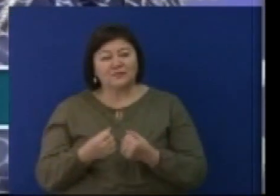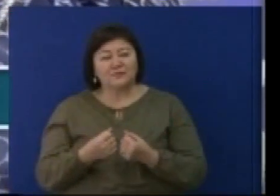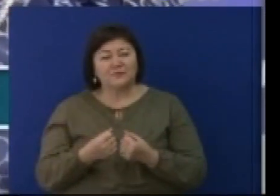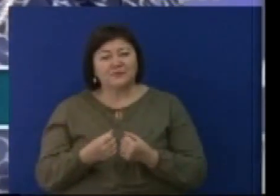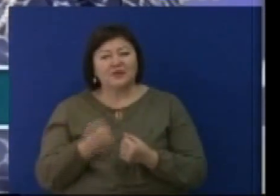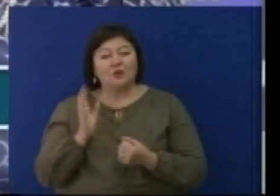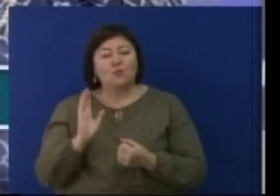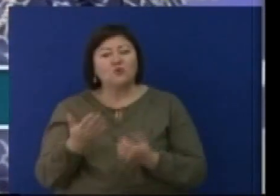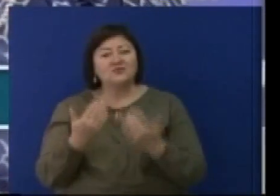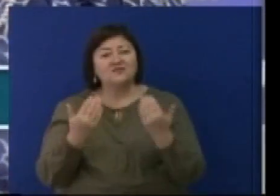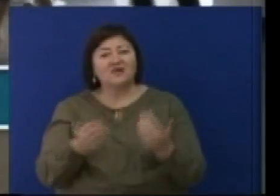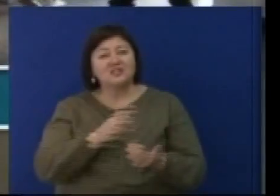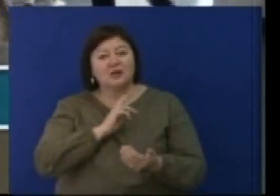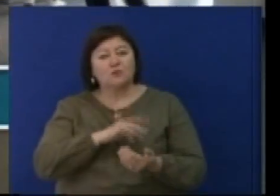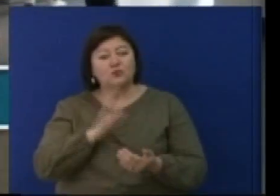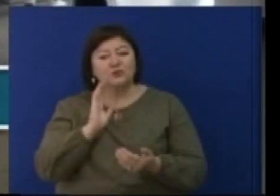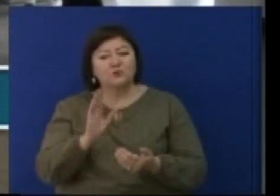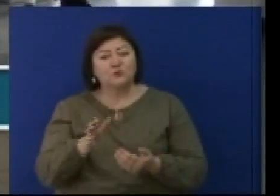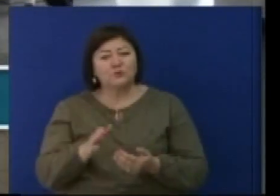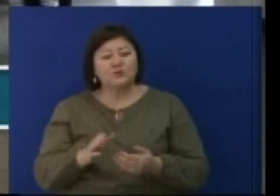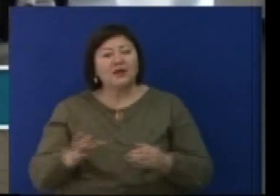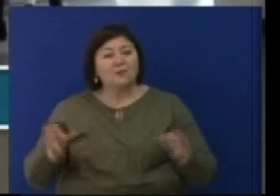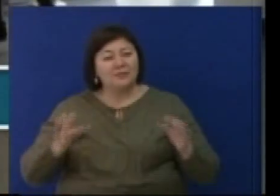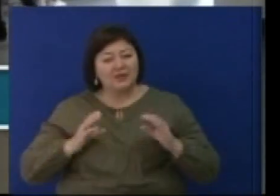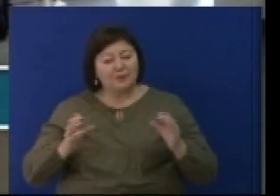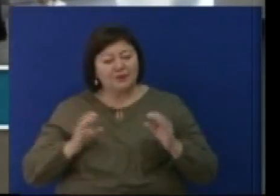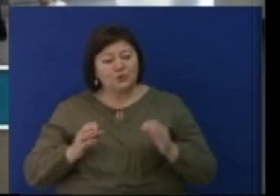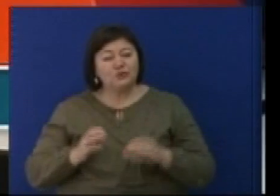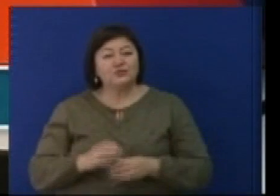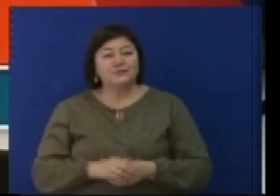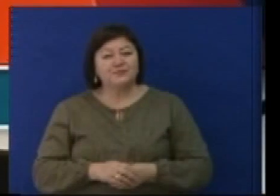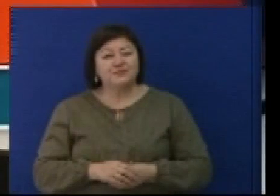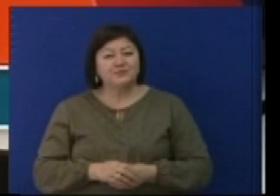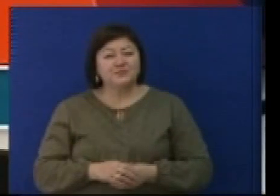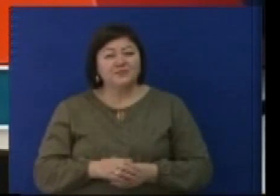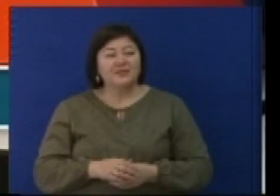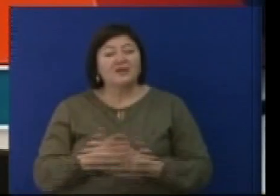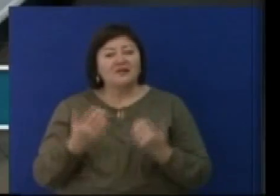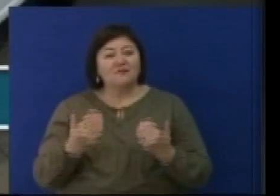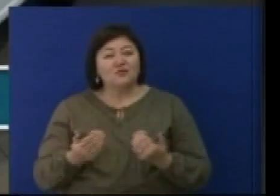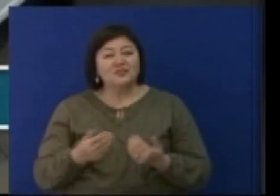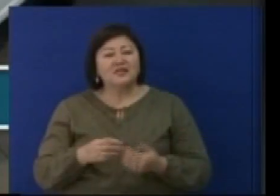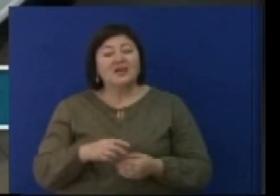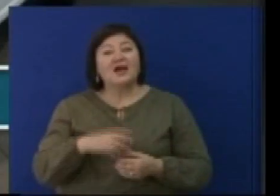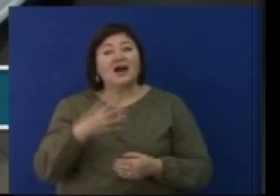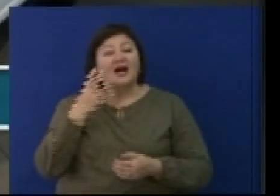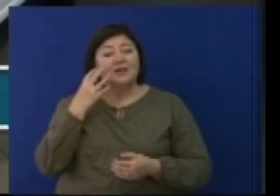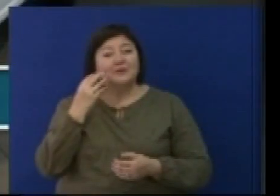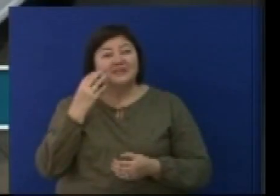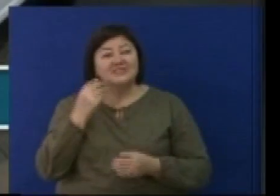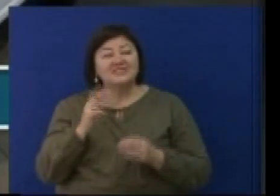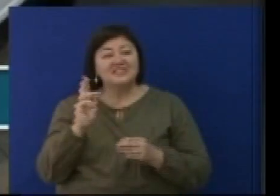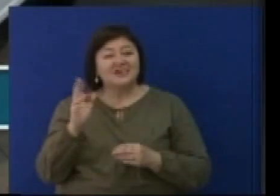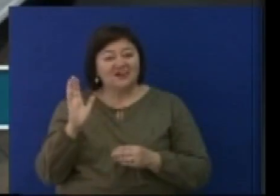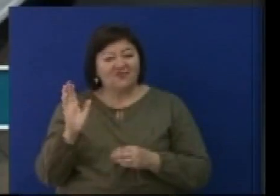жатқан жұмыстарыңыздың жемісін көріңіздер. Равон Моторс Қазақстан компаниясының өкілдері Алматыдағы пәтерлердің 30